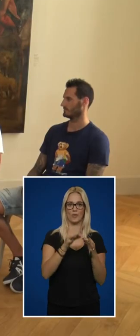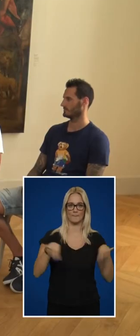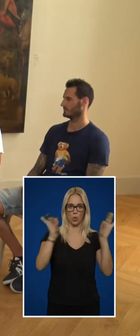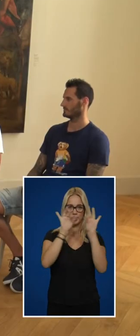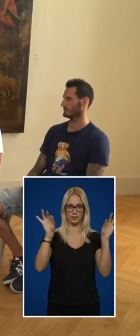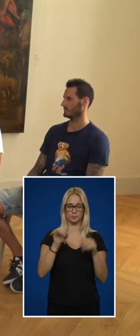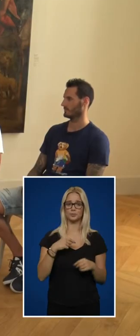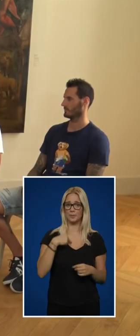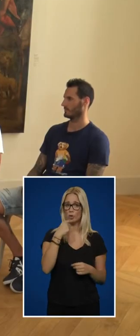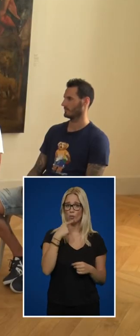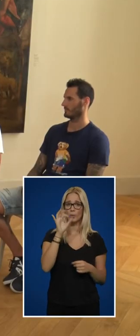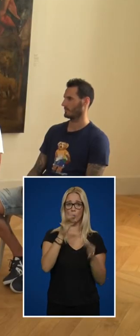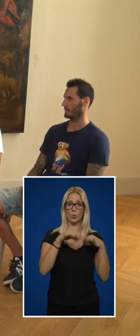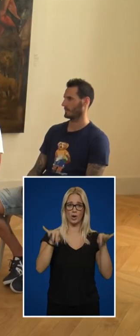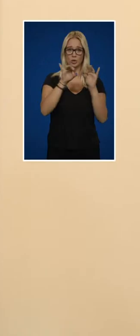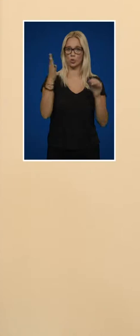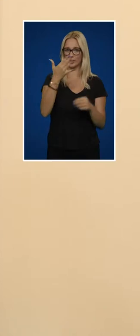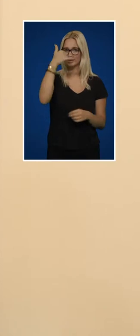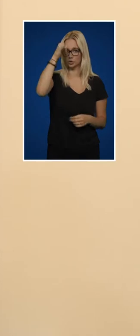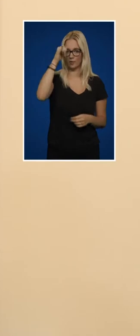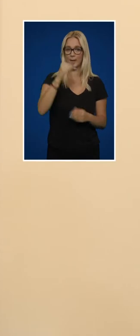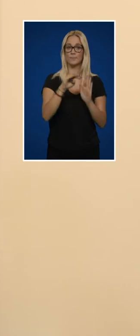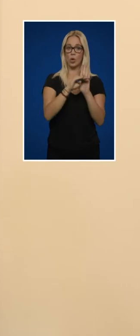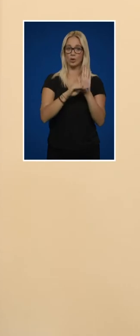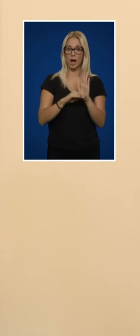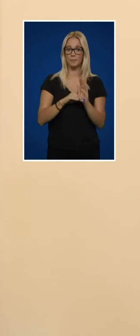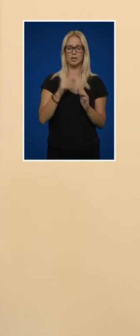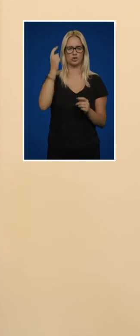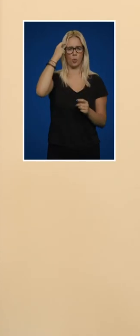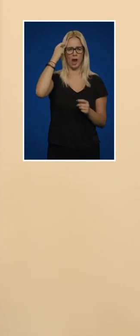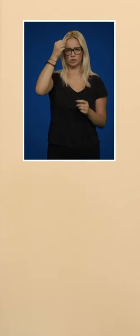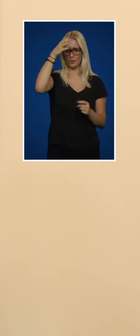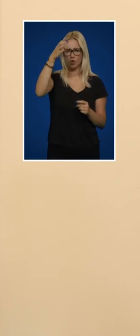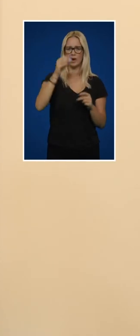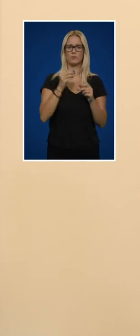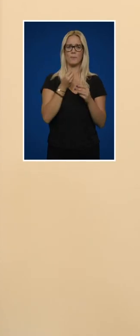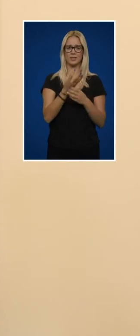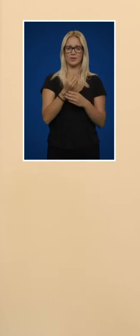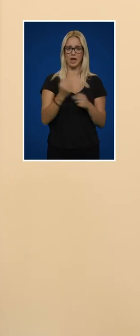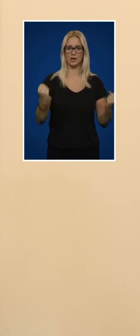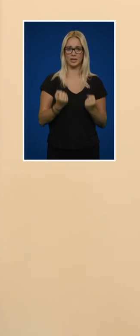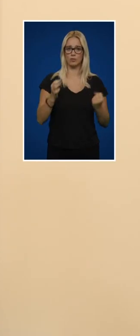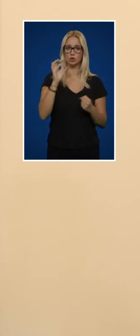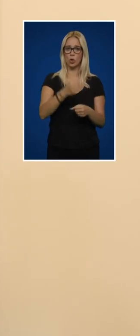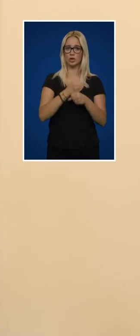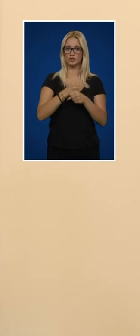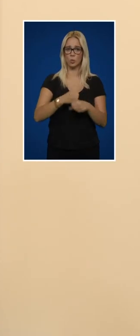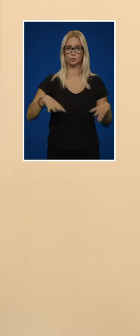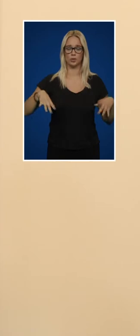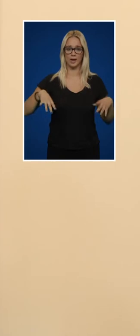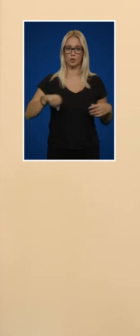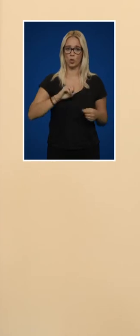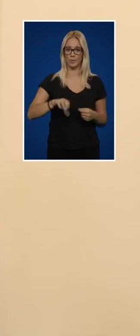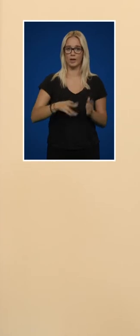ovaj projekt. Govorimo zapravo, već smo načeli o projektu pod nazivom Program izobrazno-informativnih aktivnosti o